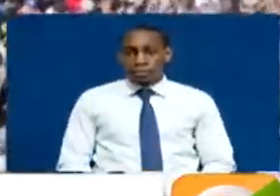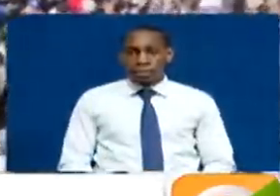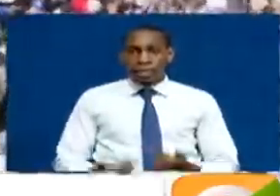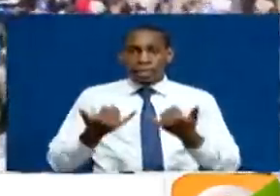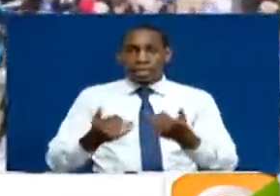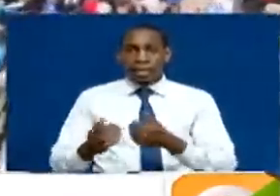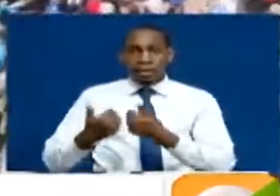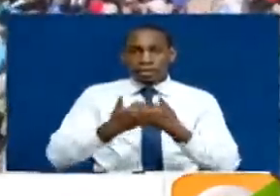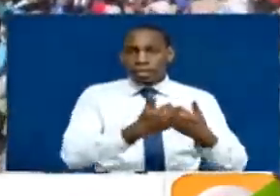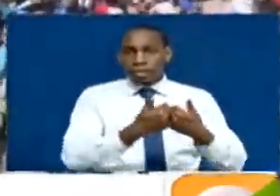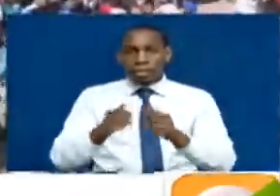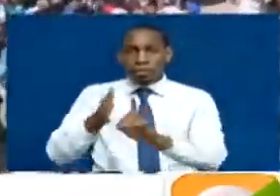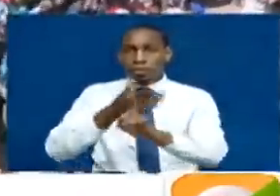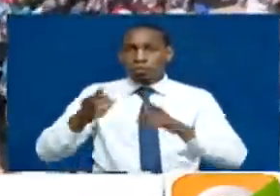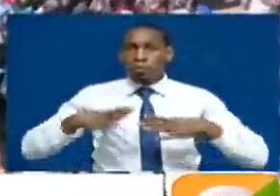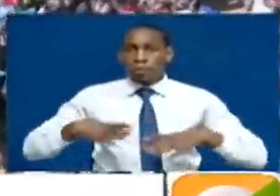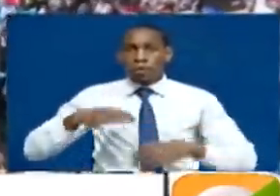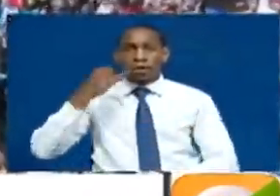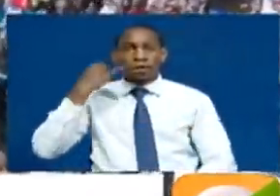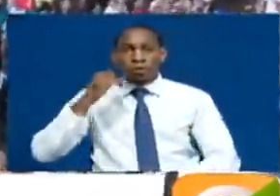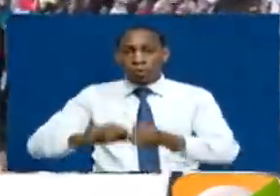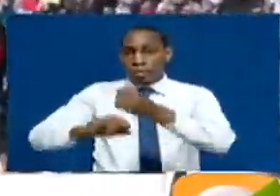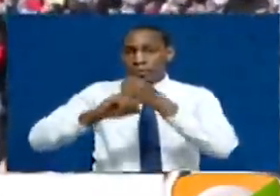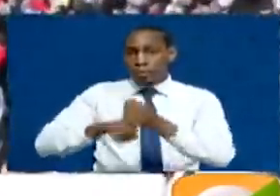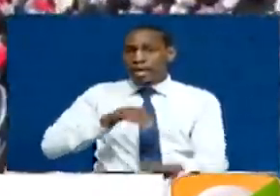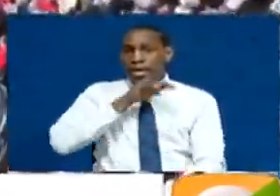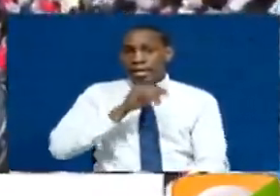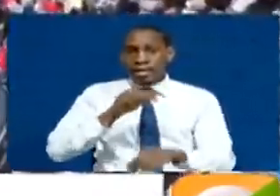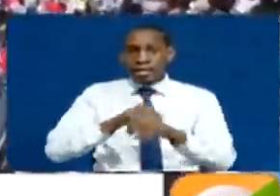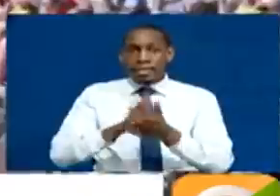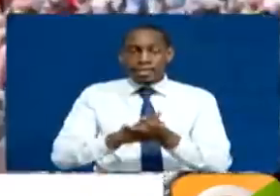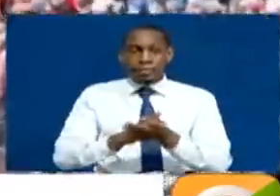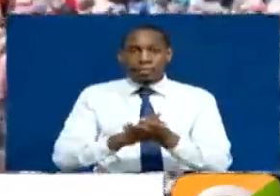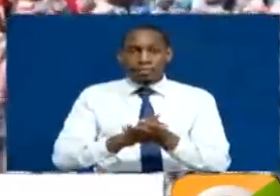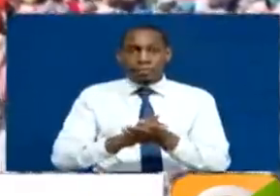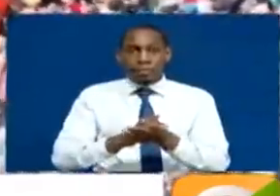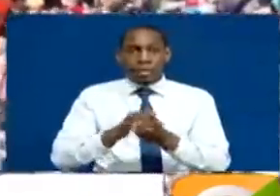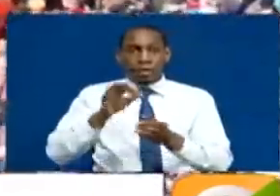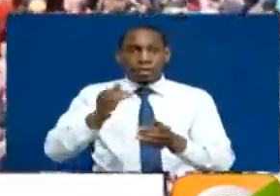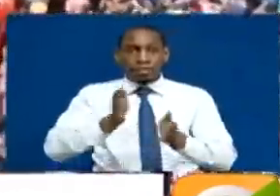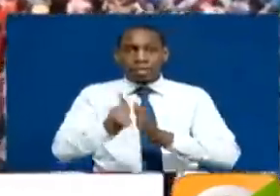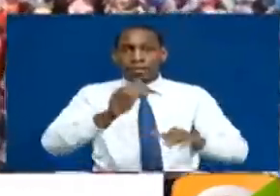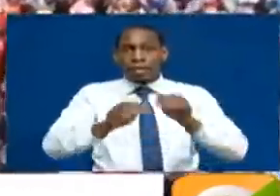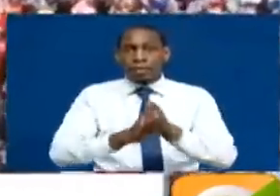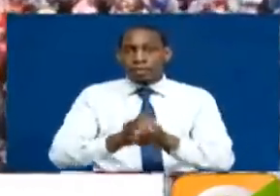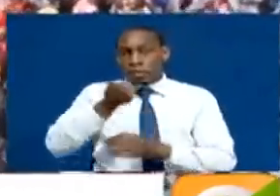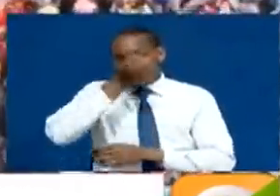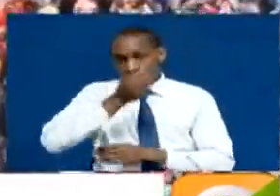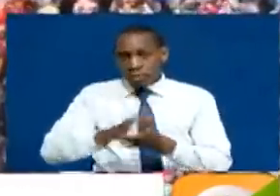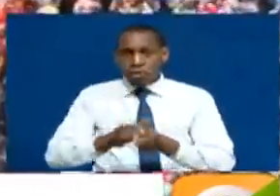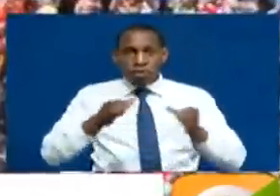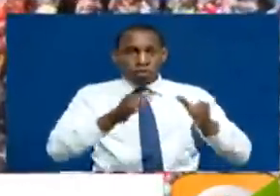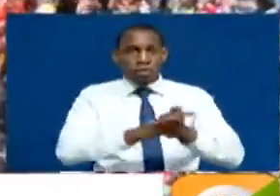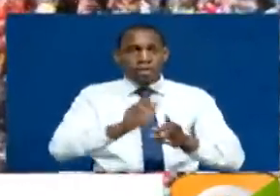kibwagizo cha utenzi wa kuwarai wakazi wa Nakuru kumuunga mkono Raila Odinga katika kinyang'anyiro cha ikulu kulikuwa kupuuza